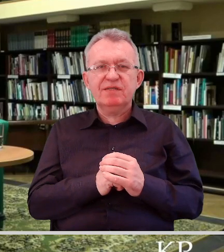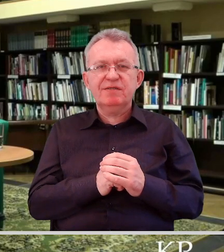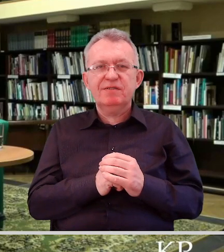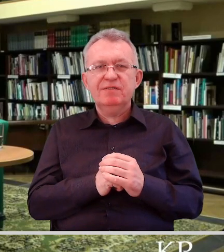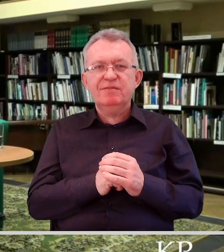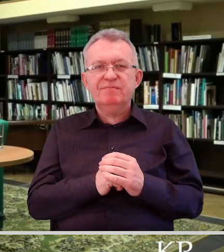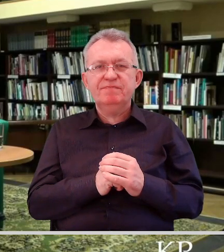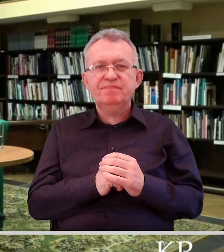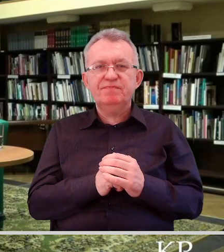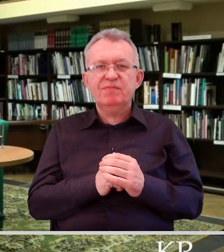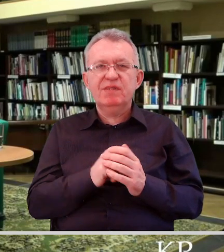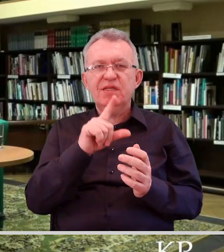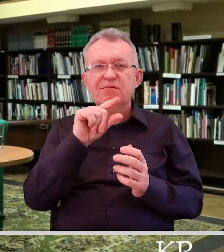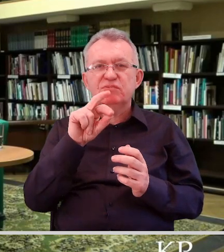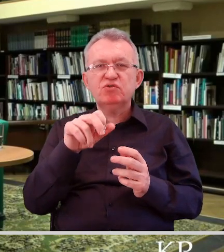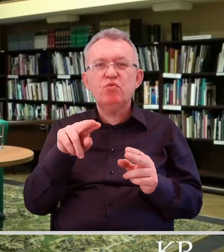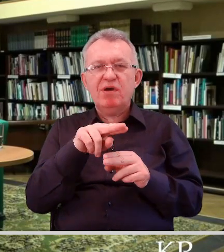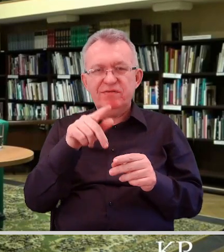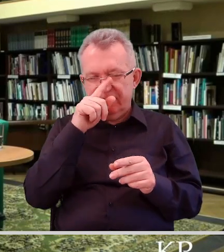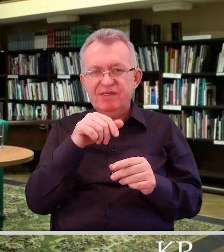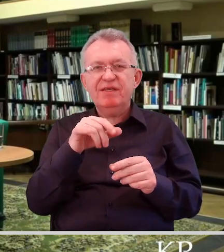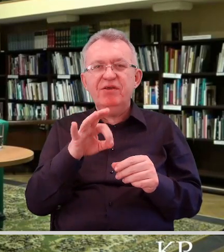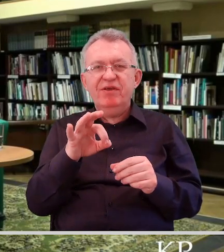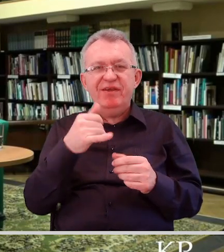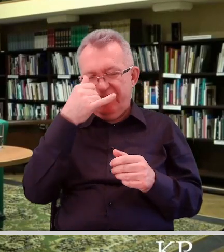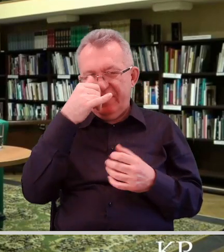Jest on inną przystupą, ale się cieszę z rodzin przystupowych.